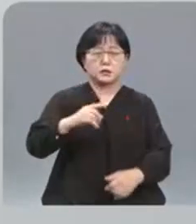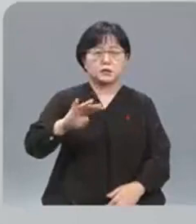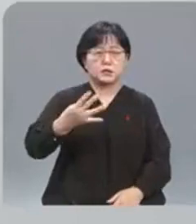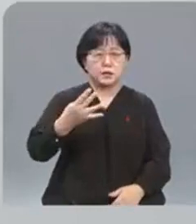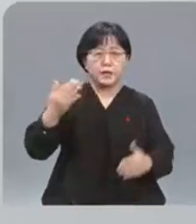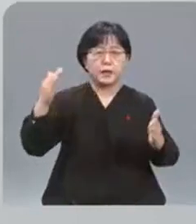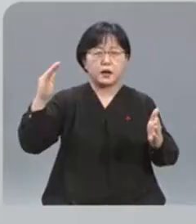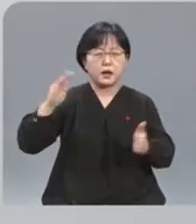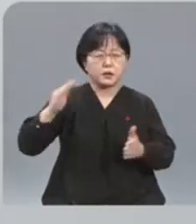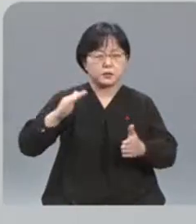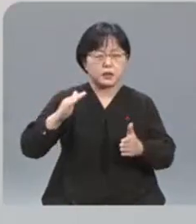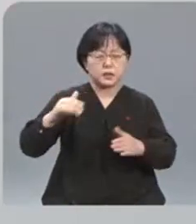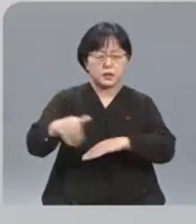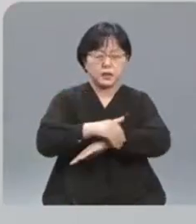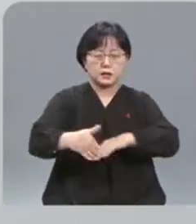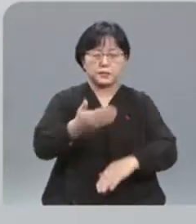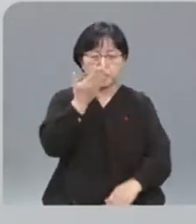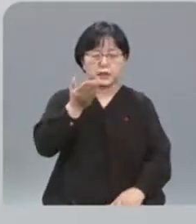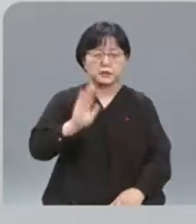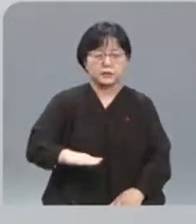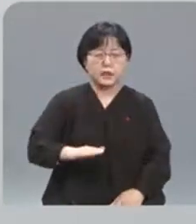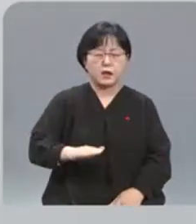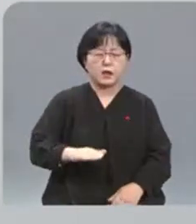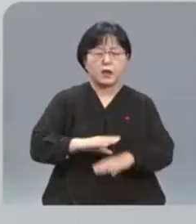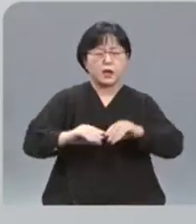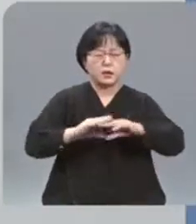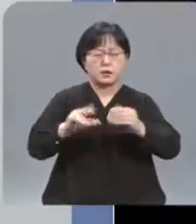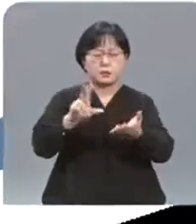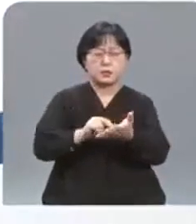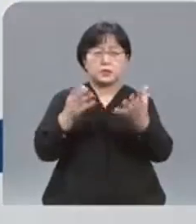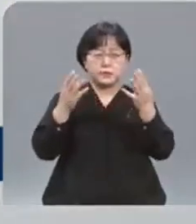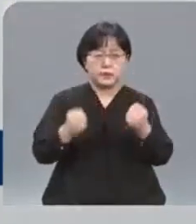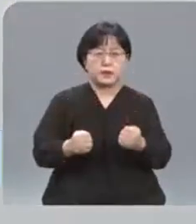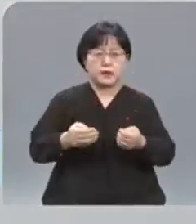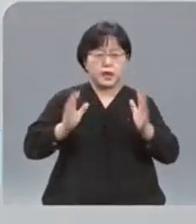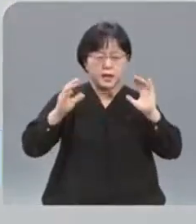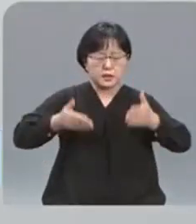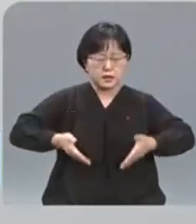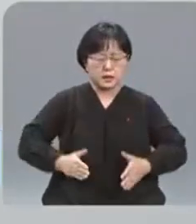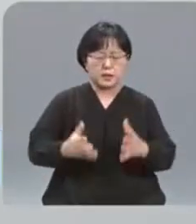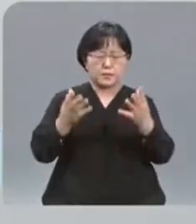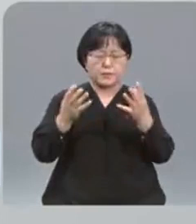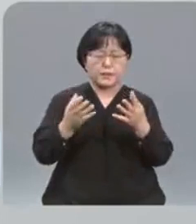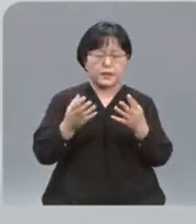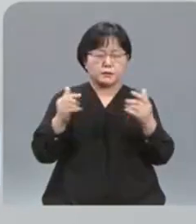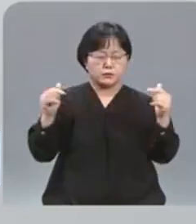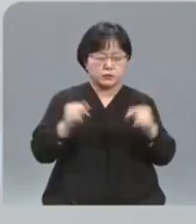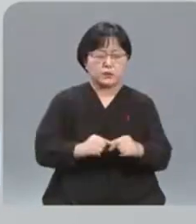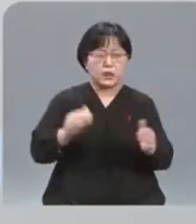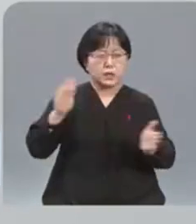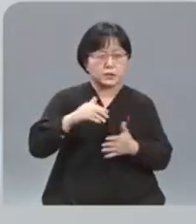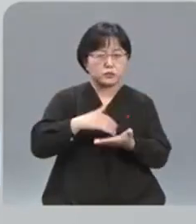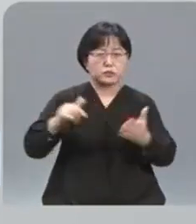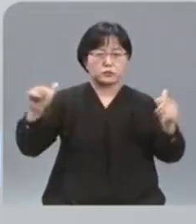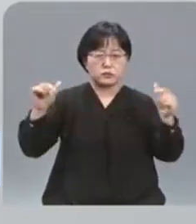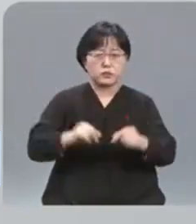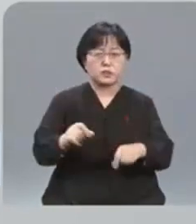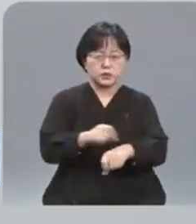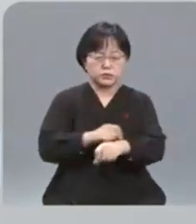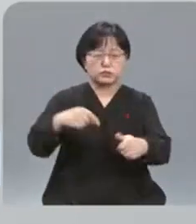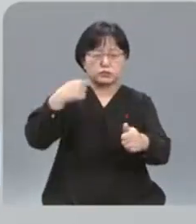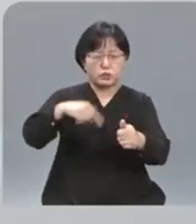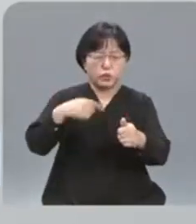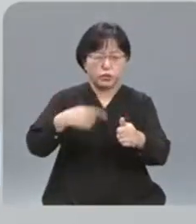명의 학생을 수용할 수 있게 됐지만 갈 길이 멉니다. 출산율이 줄면서 전체 학생 수는 감소세지만